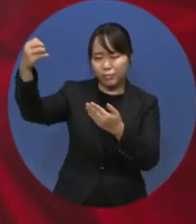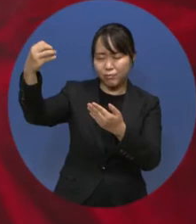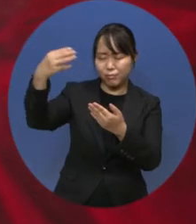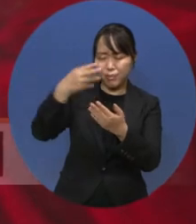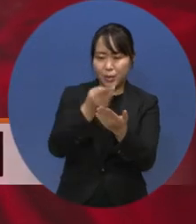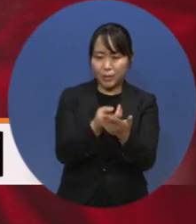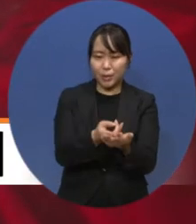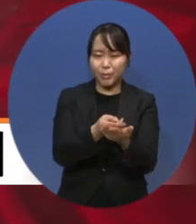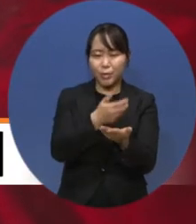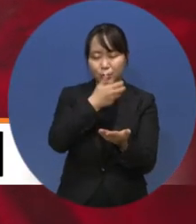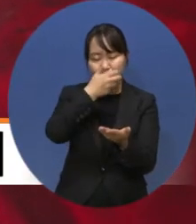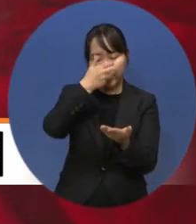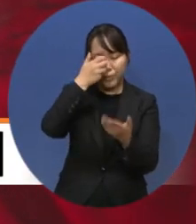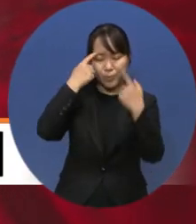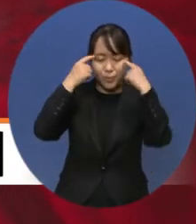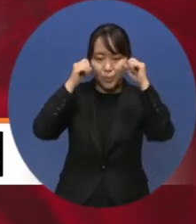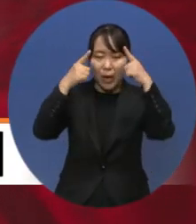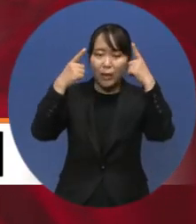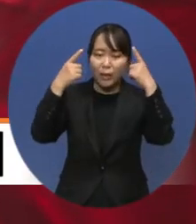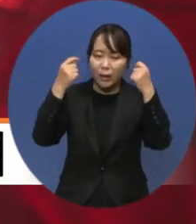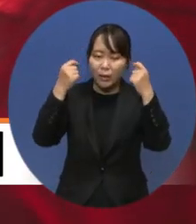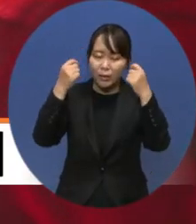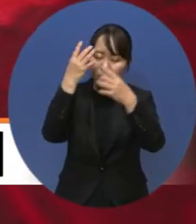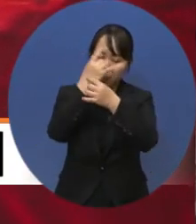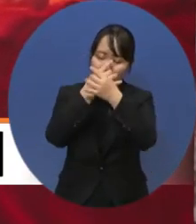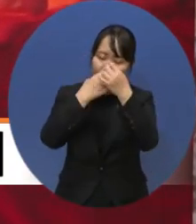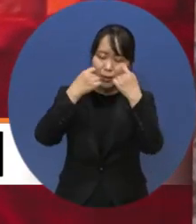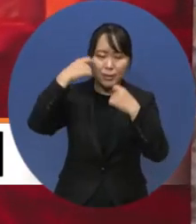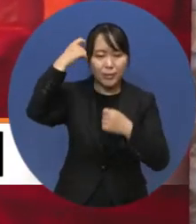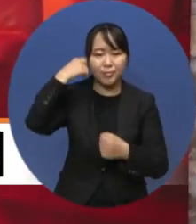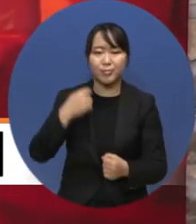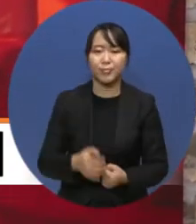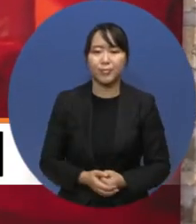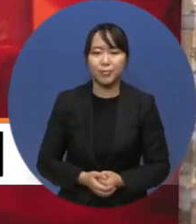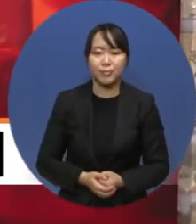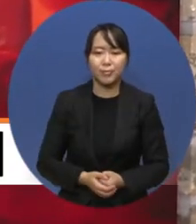침대는 꿈을 꾸고 일어난 듯한 몽환적인 느낌을 줍니다.